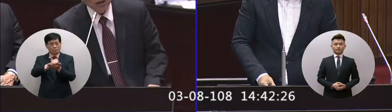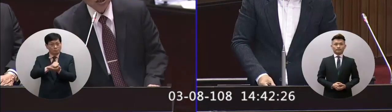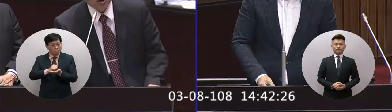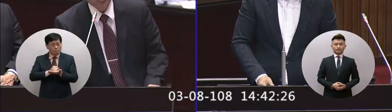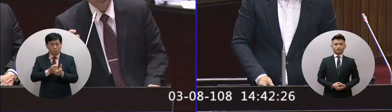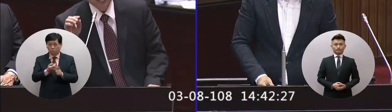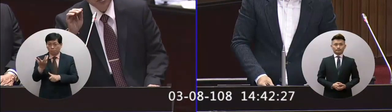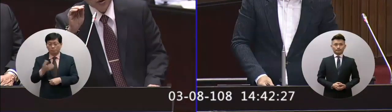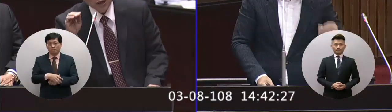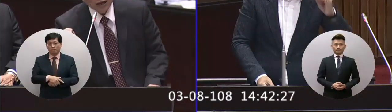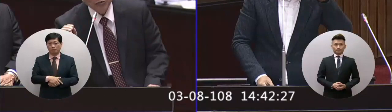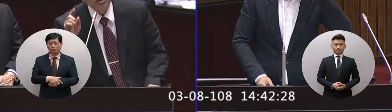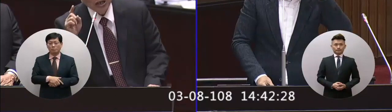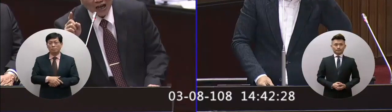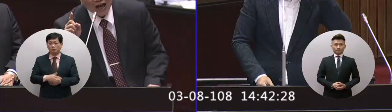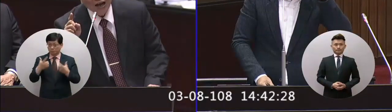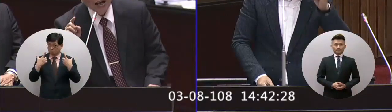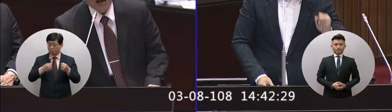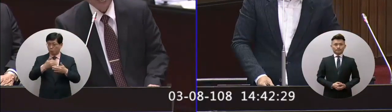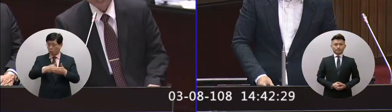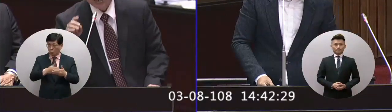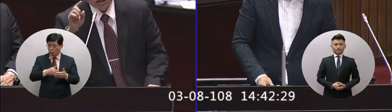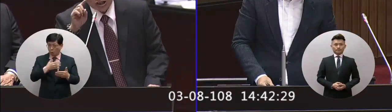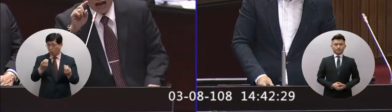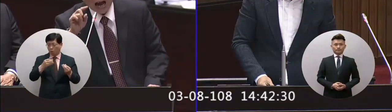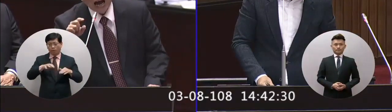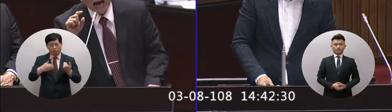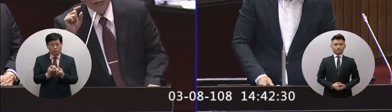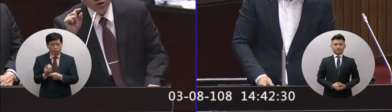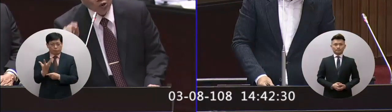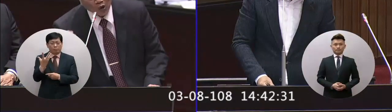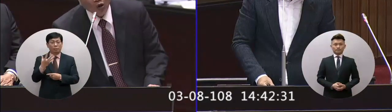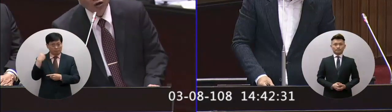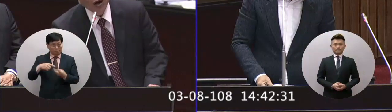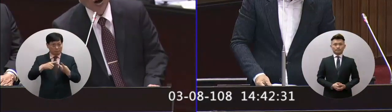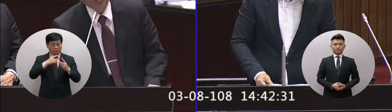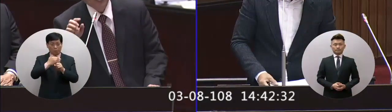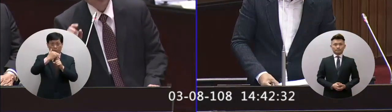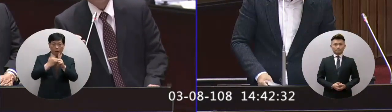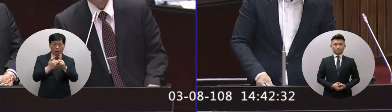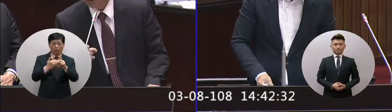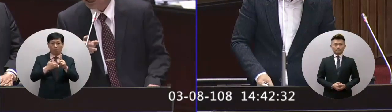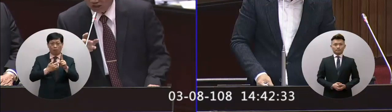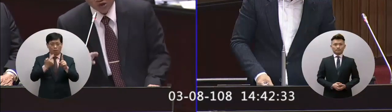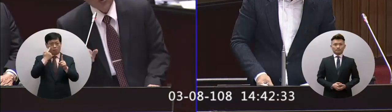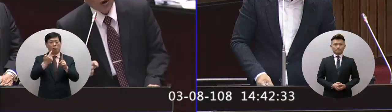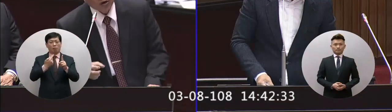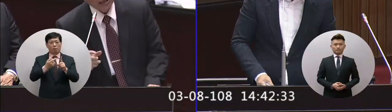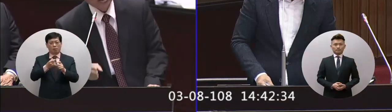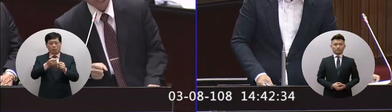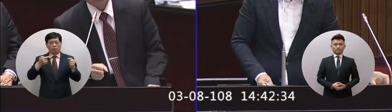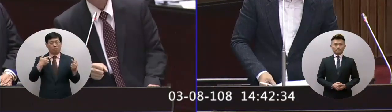料數字就是說不減又增加對再來就是涵涵的速度有哪有